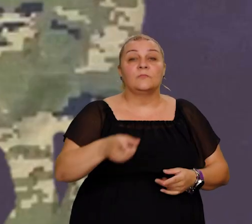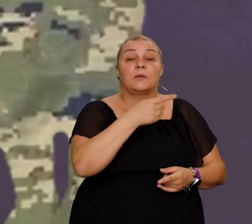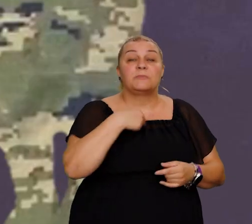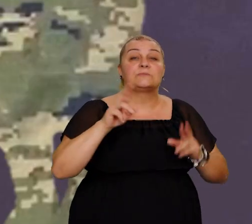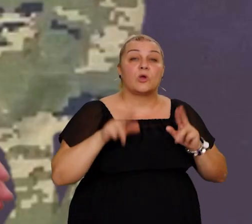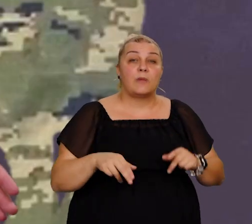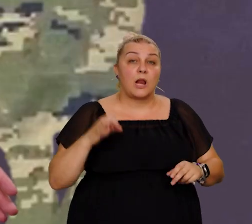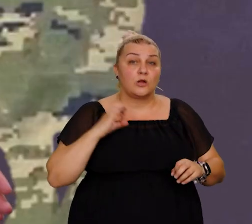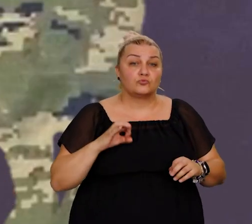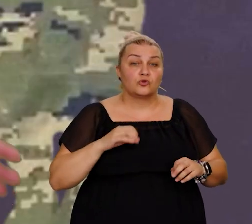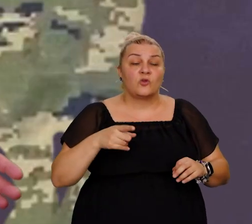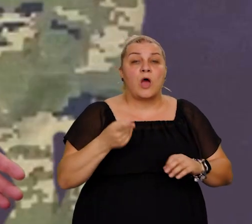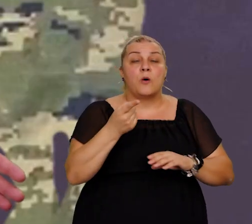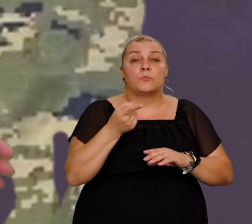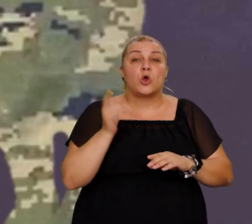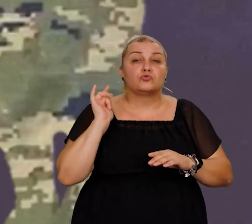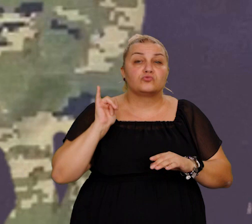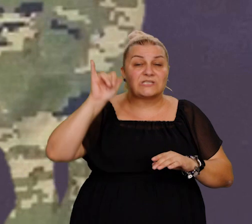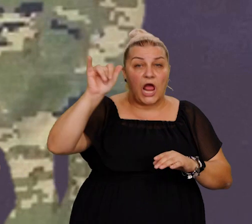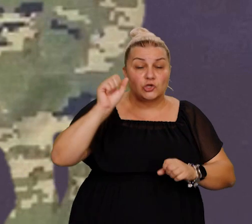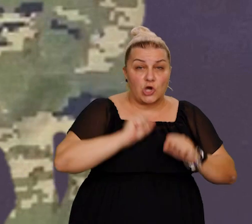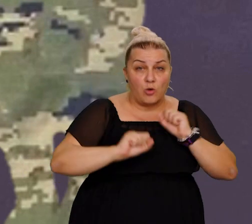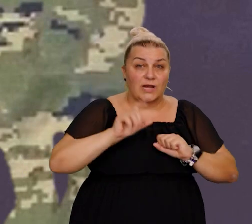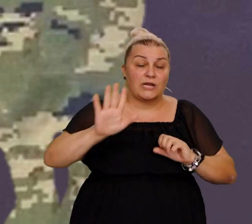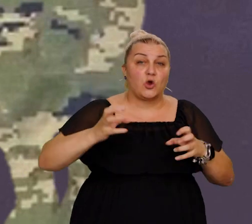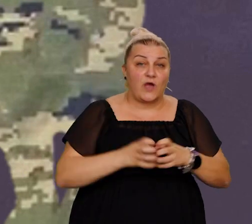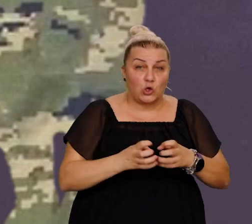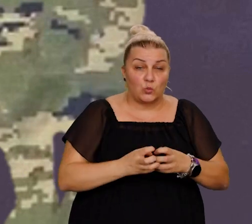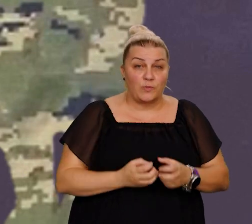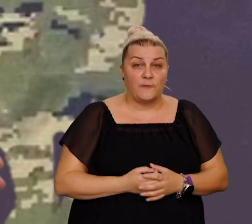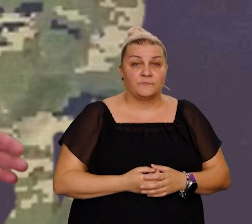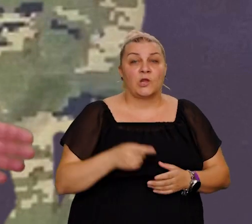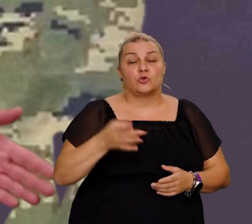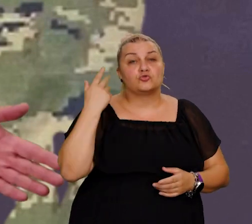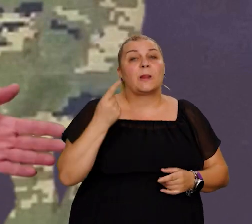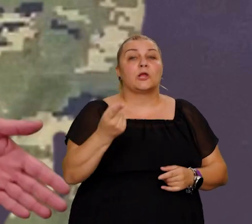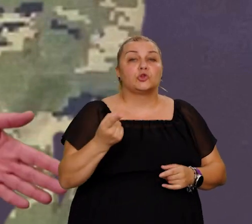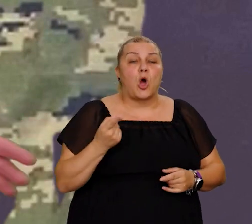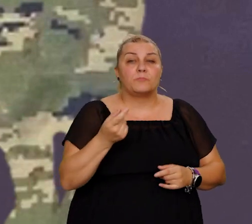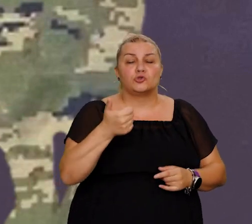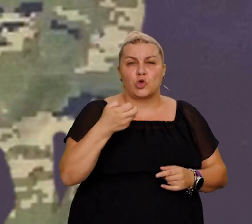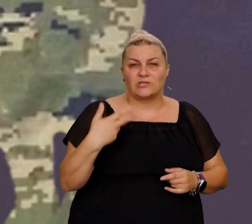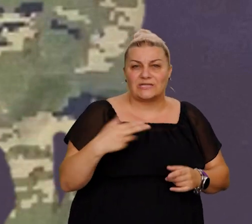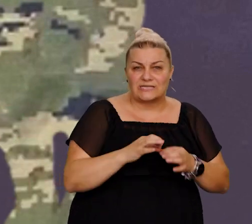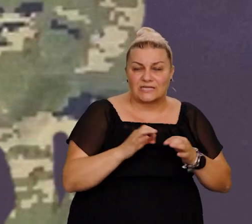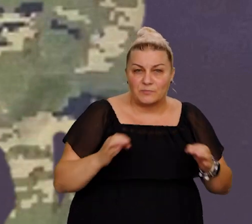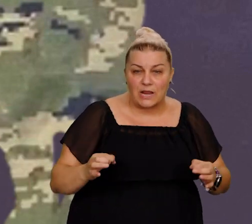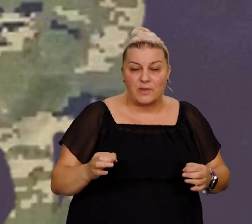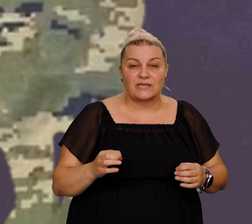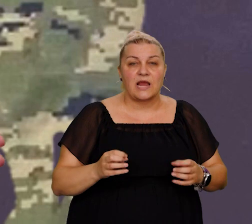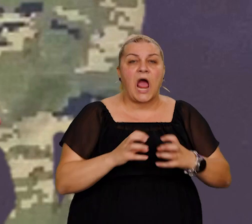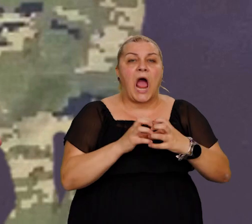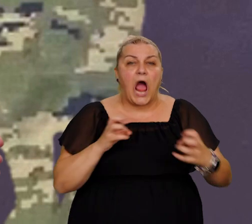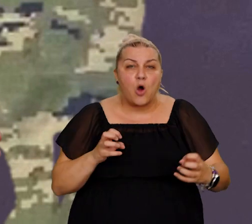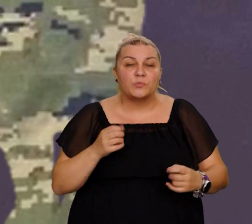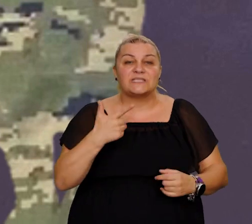Mi smo imali zadatak protuzračne obrane tenkovske, odnosno topničkih grupa. Bili su tu topovi 130 mm i bile su